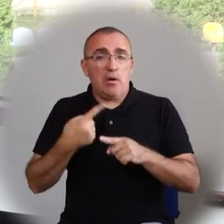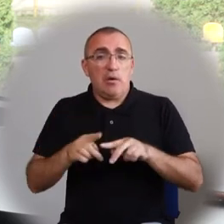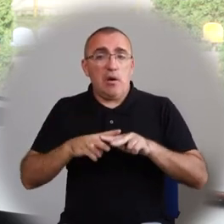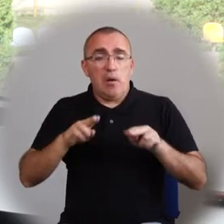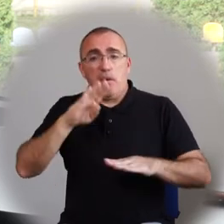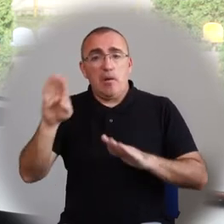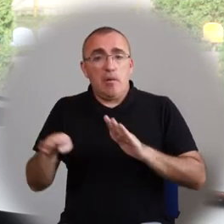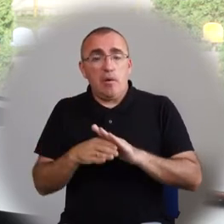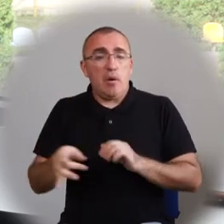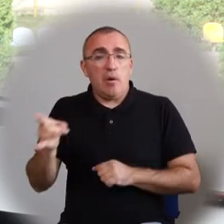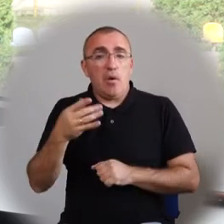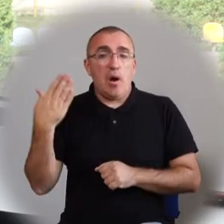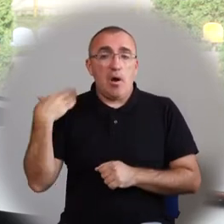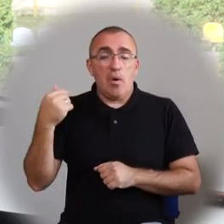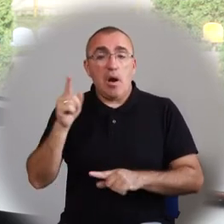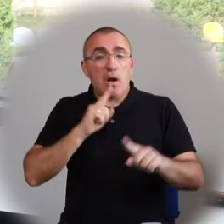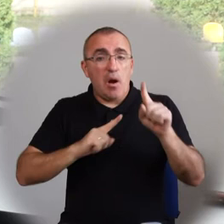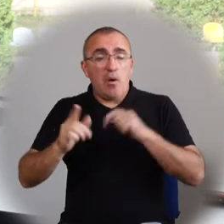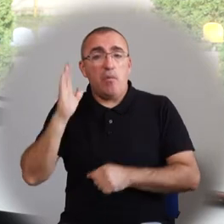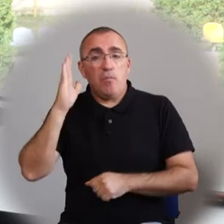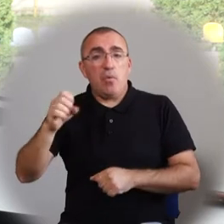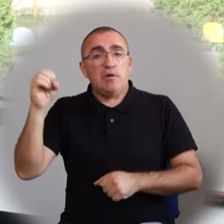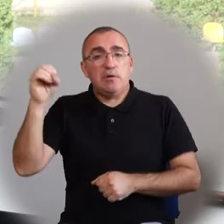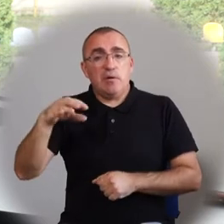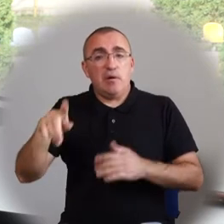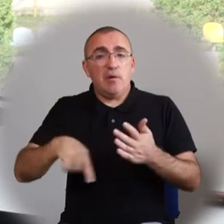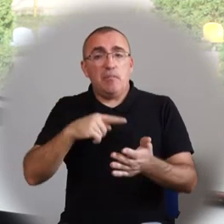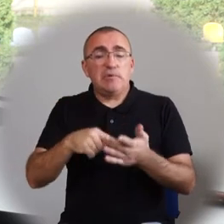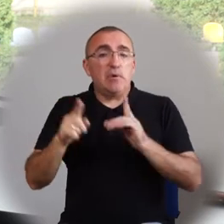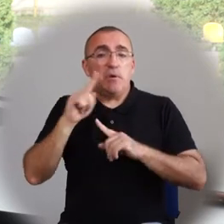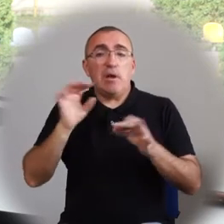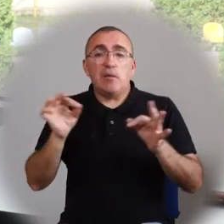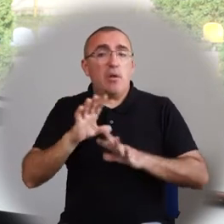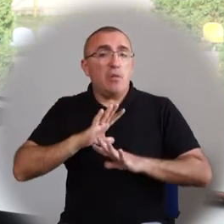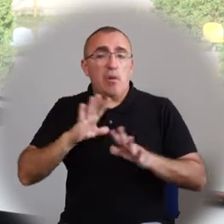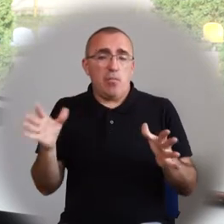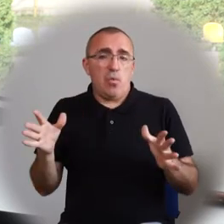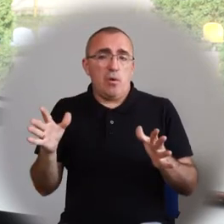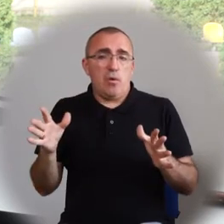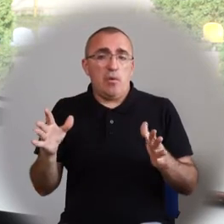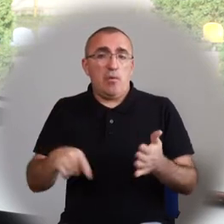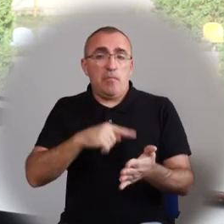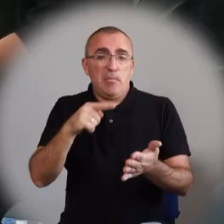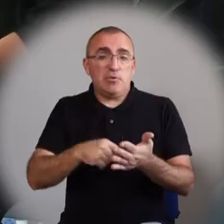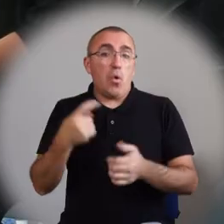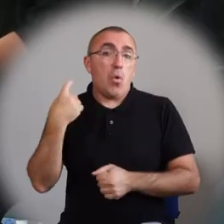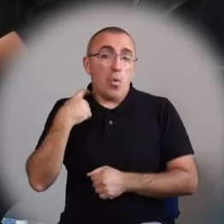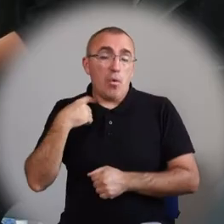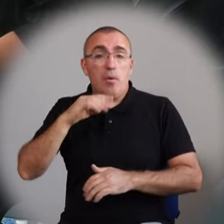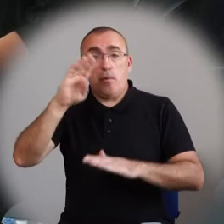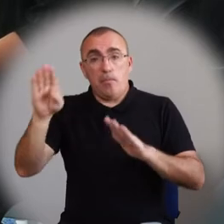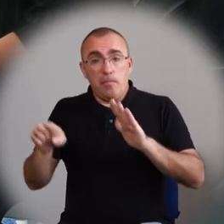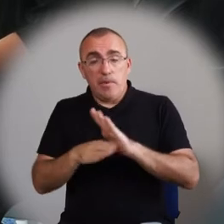районна рада. Також під районною Олександрійською радою буде Світловодська міська рада, яка ніколи не була.